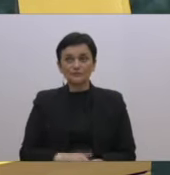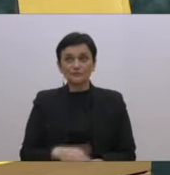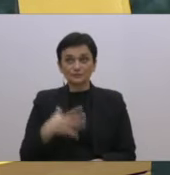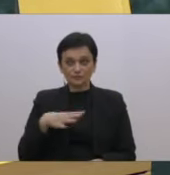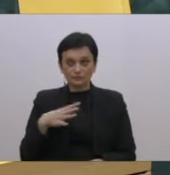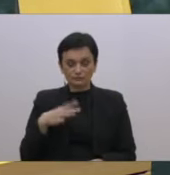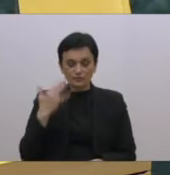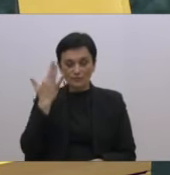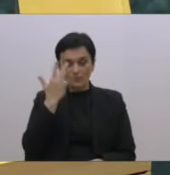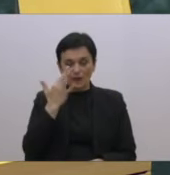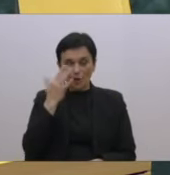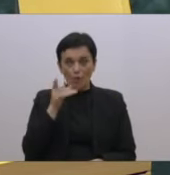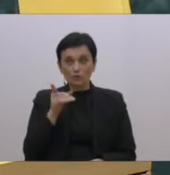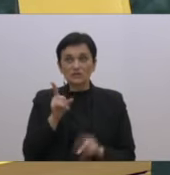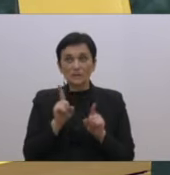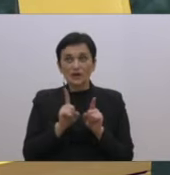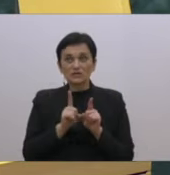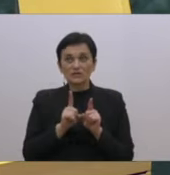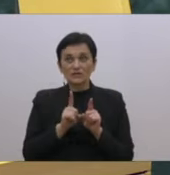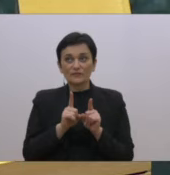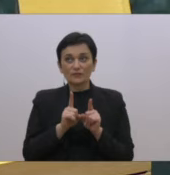ქართულ ოცნებას ასევე